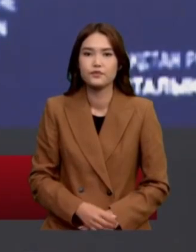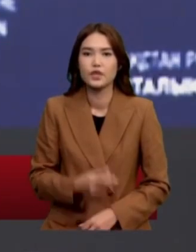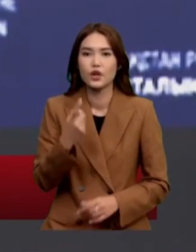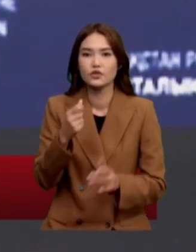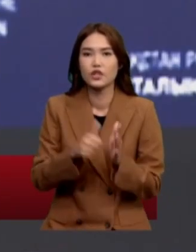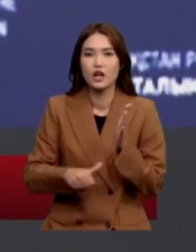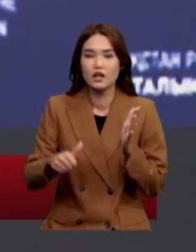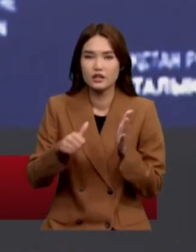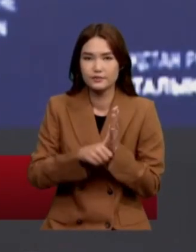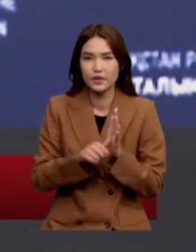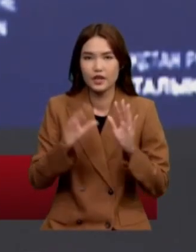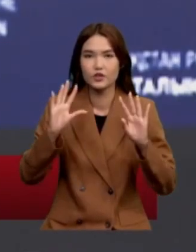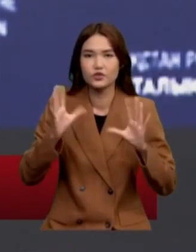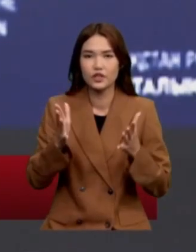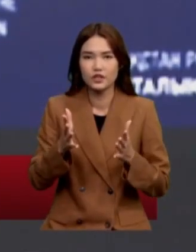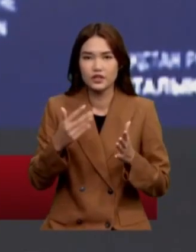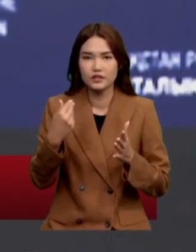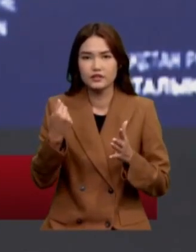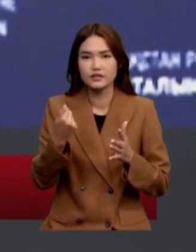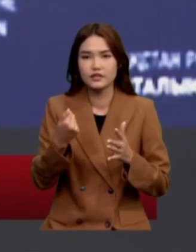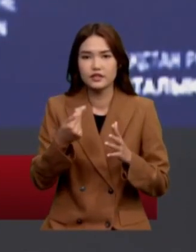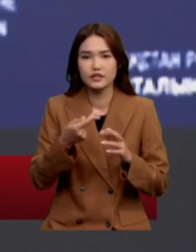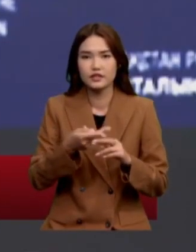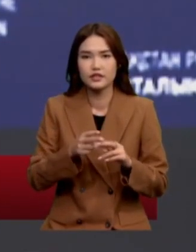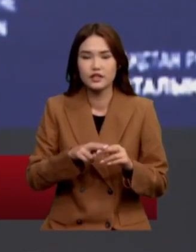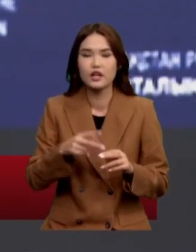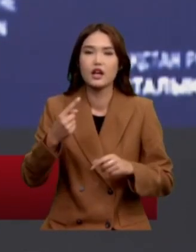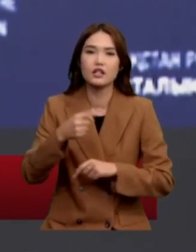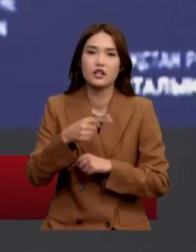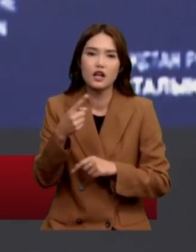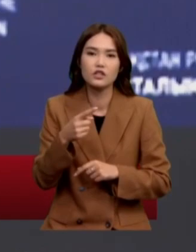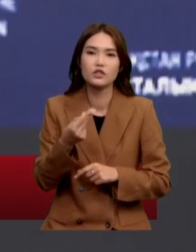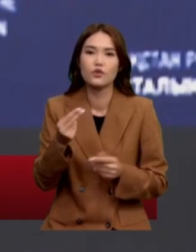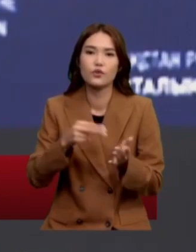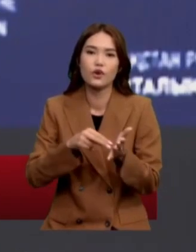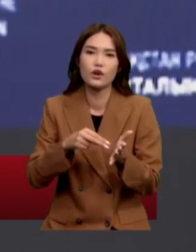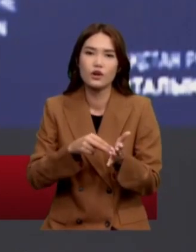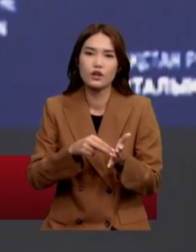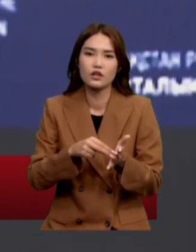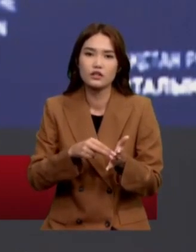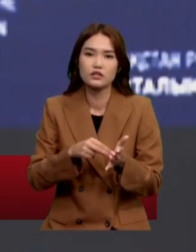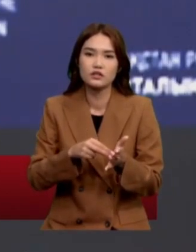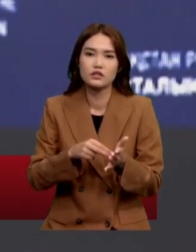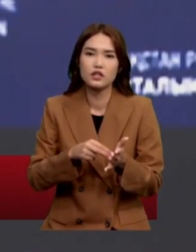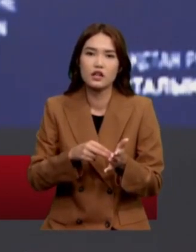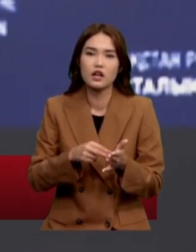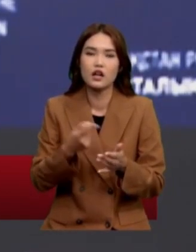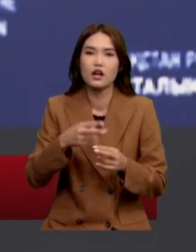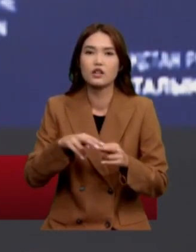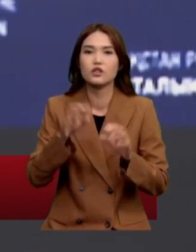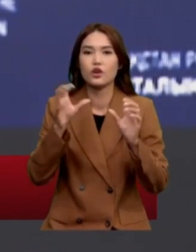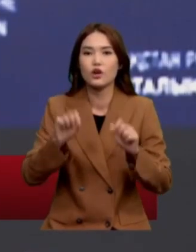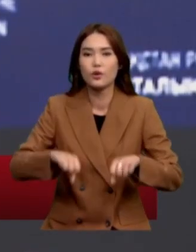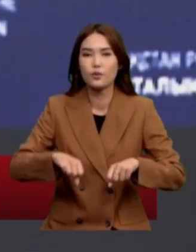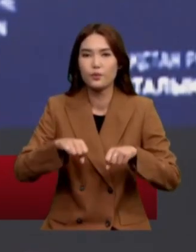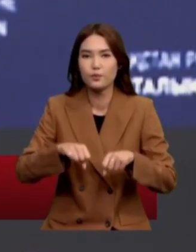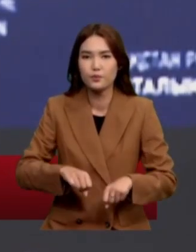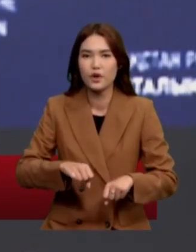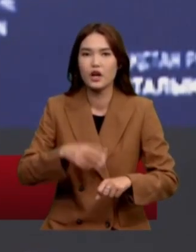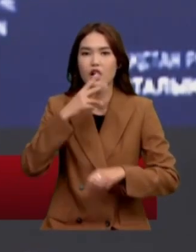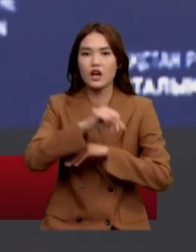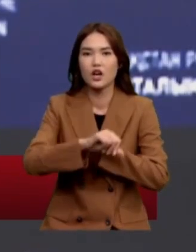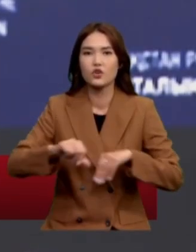166 жағдайда әртүрлі калибрлі қарулармен оқ дәрілерді шекарадан заңсыз